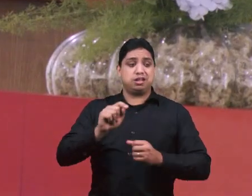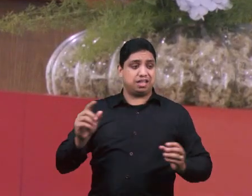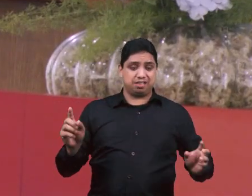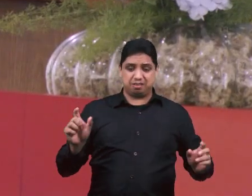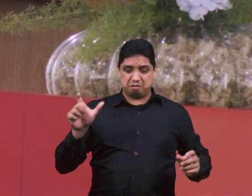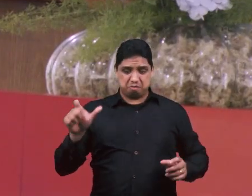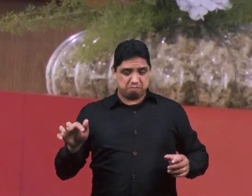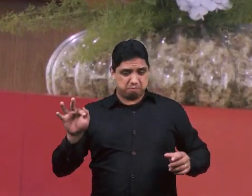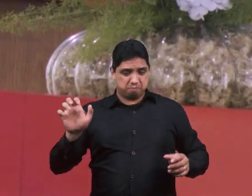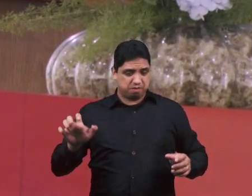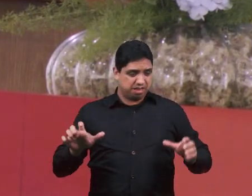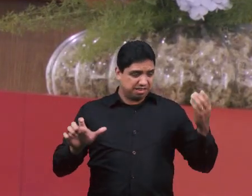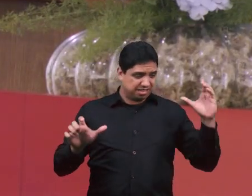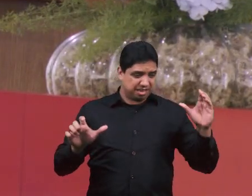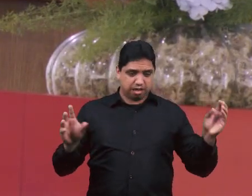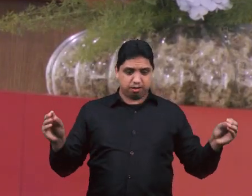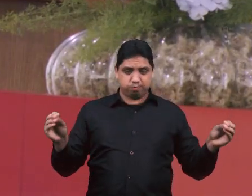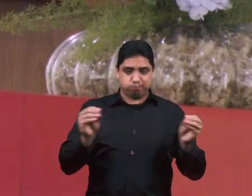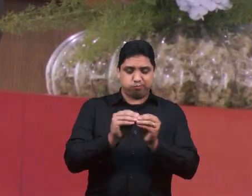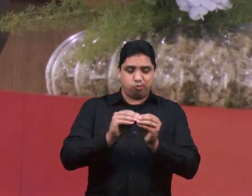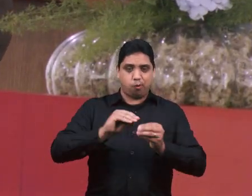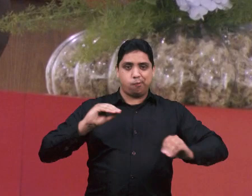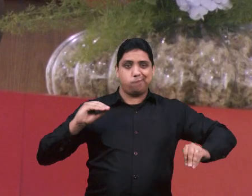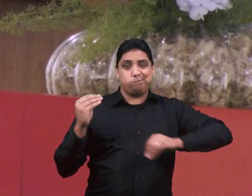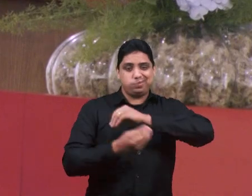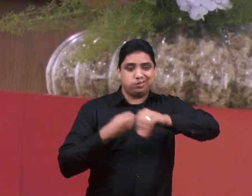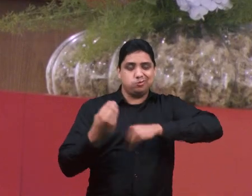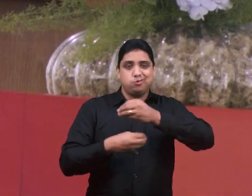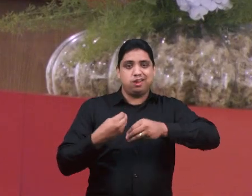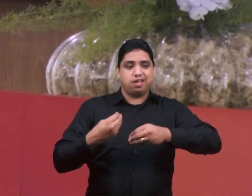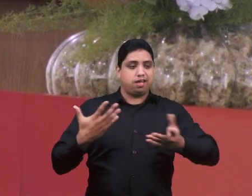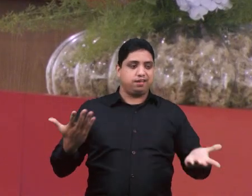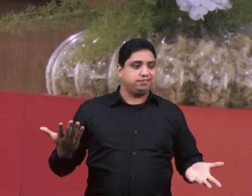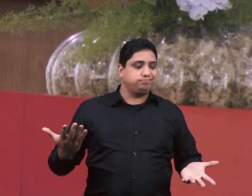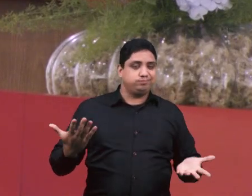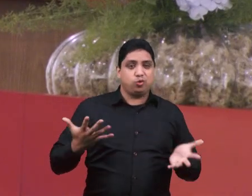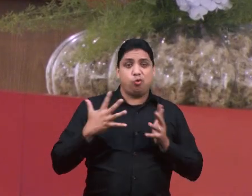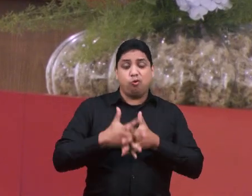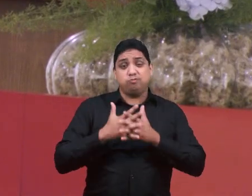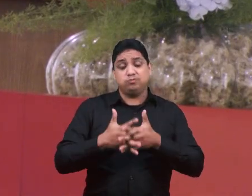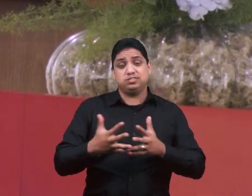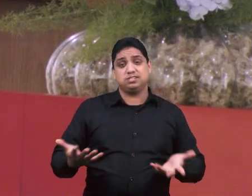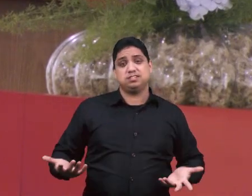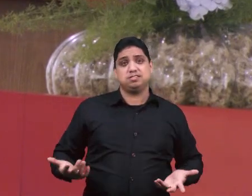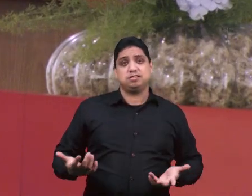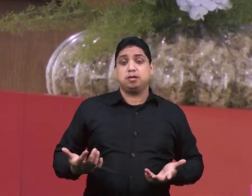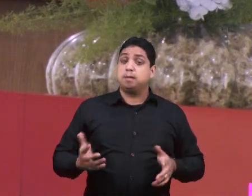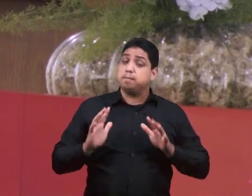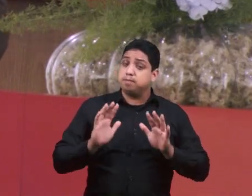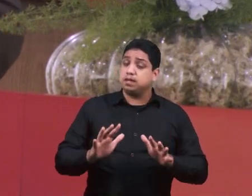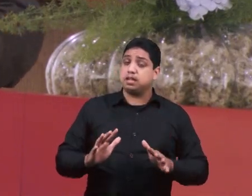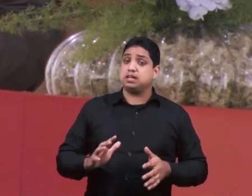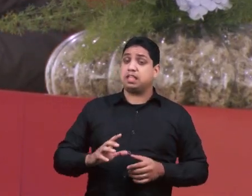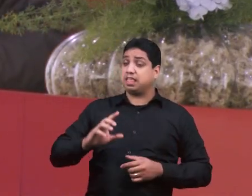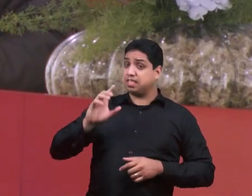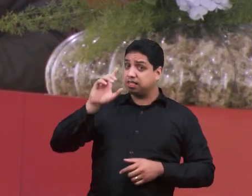Dieu a préparé pour l'homme un projet éternel. Et